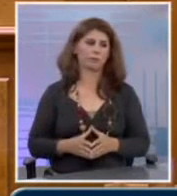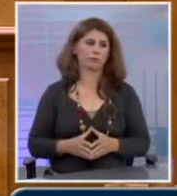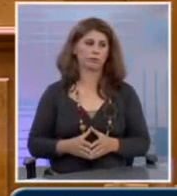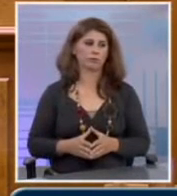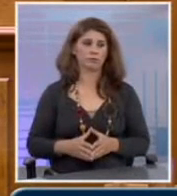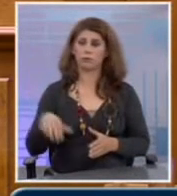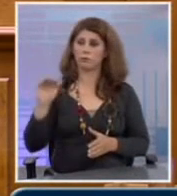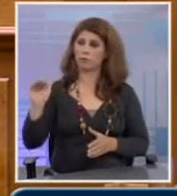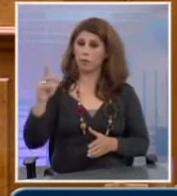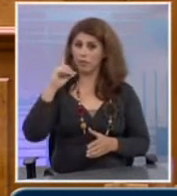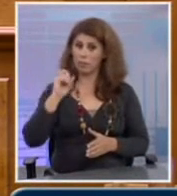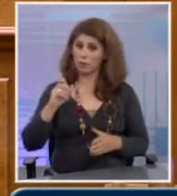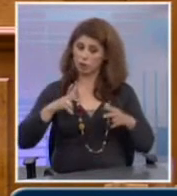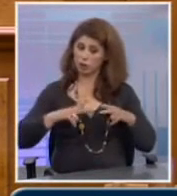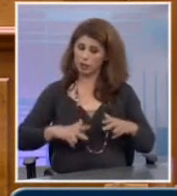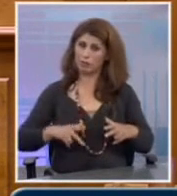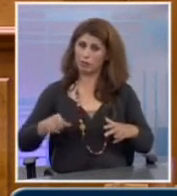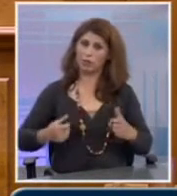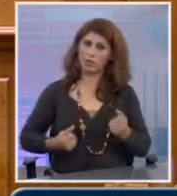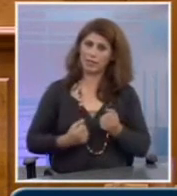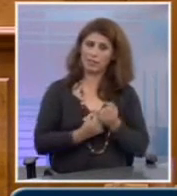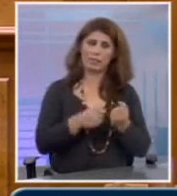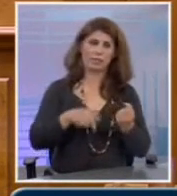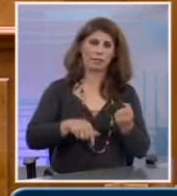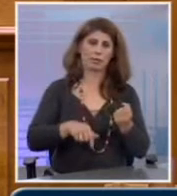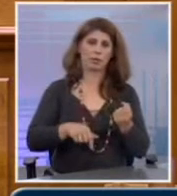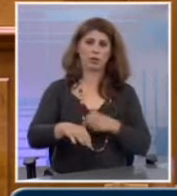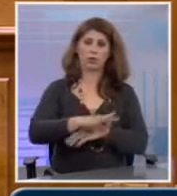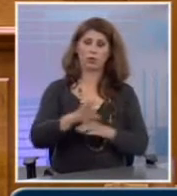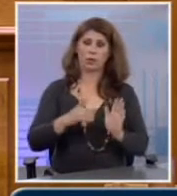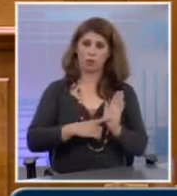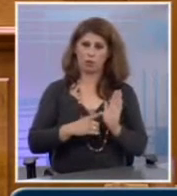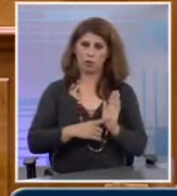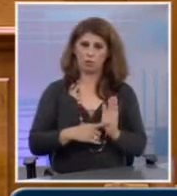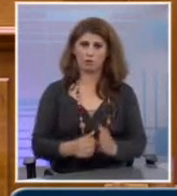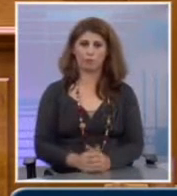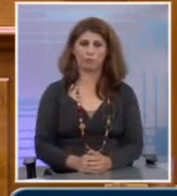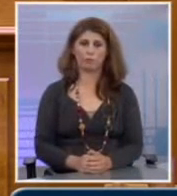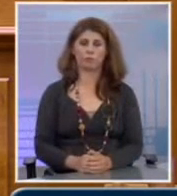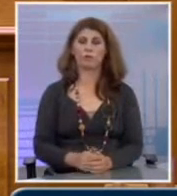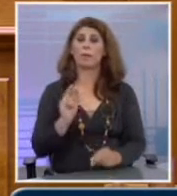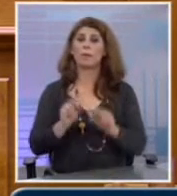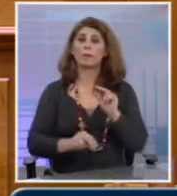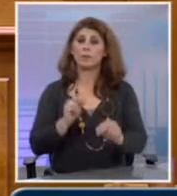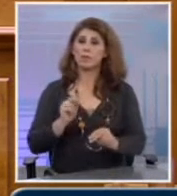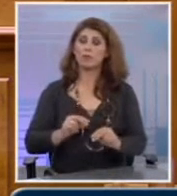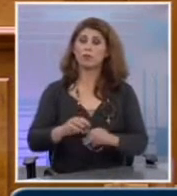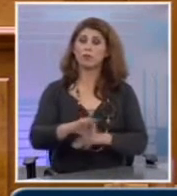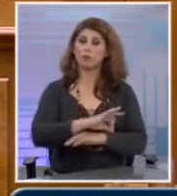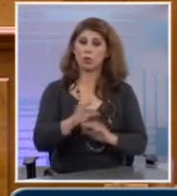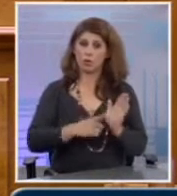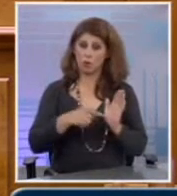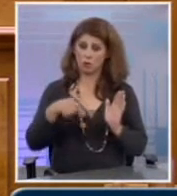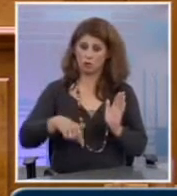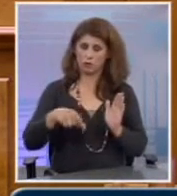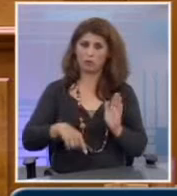την καλώ με δεδομένη την ικανοποίηση αυτή να στηρίξει σήμερα το σχέδιο νόμου. Με την ψήφιση λοιπόν του σχεδίου νόμου σήμερα